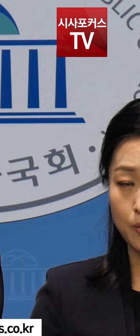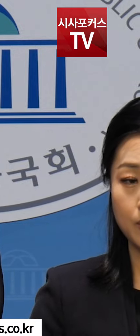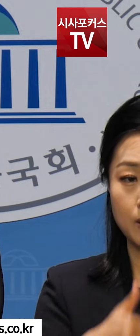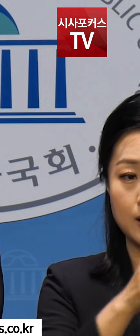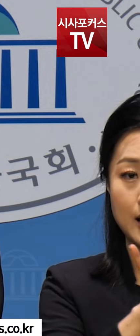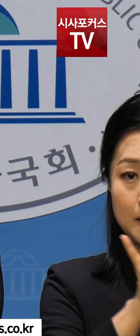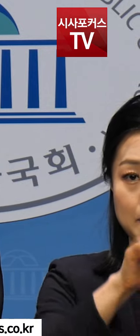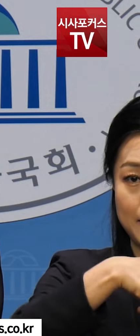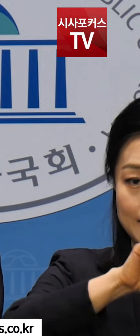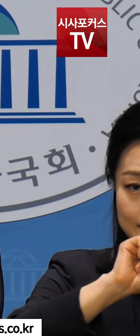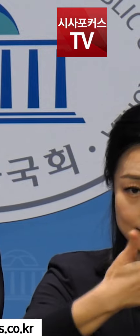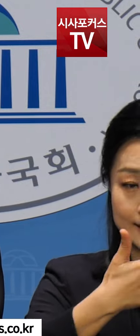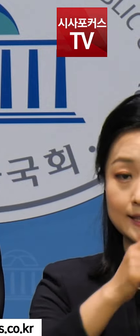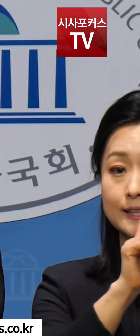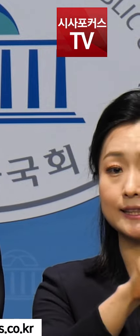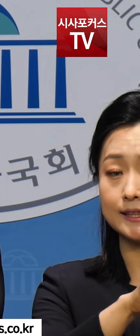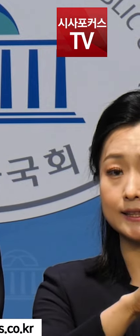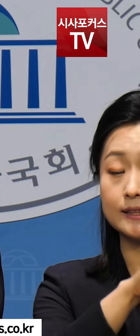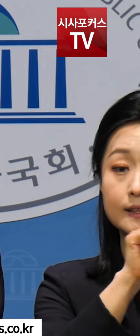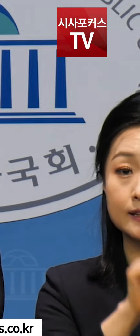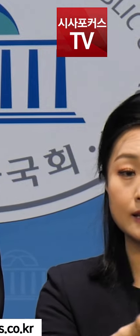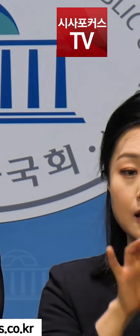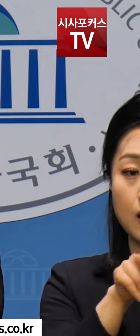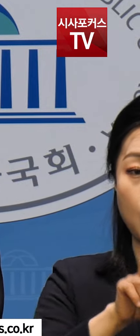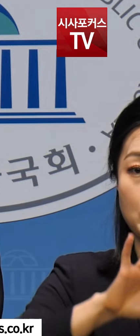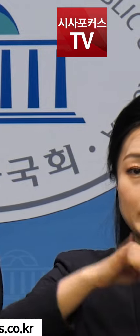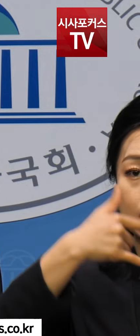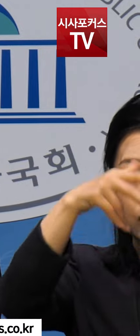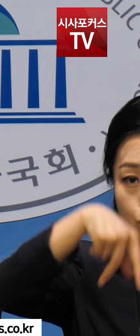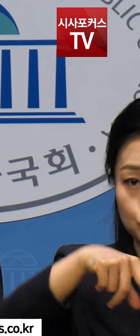강백신 성남지청 차장검사, 엄희준